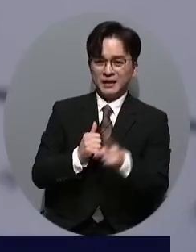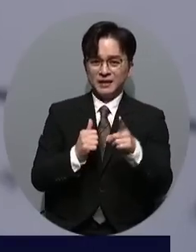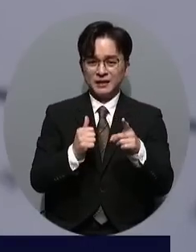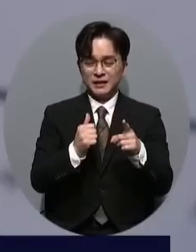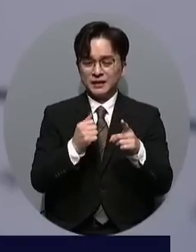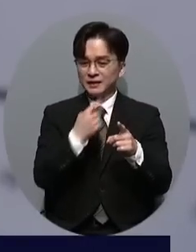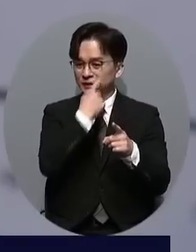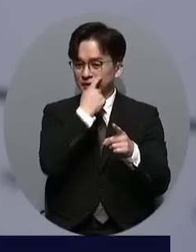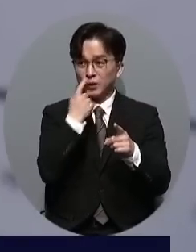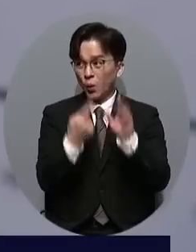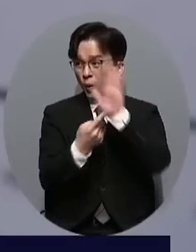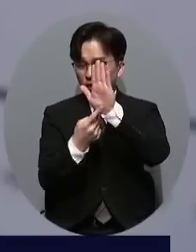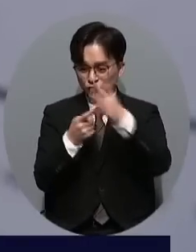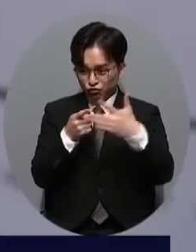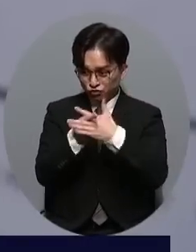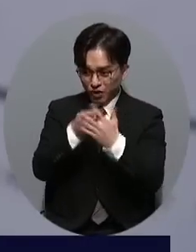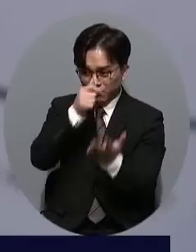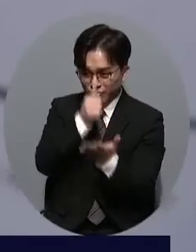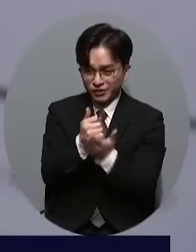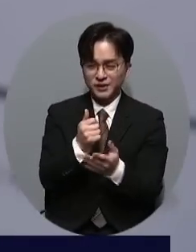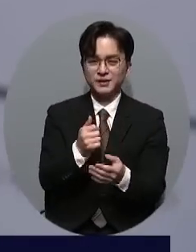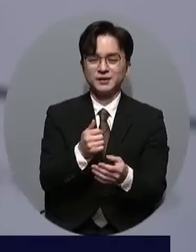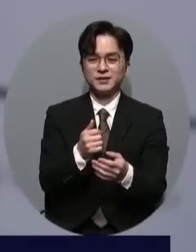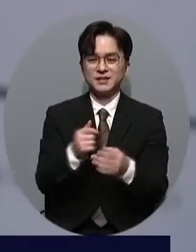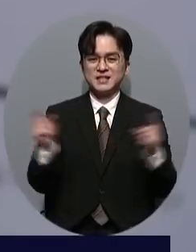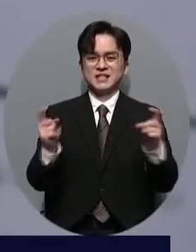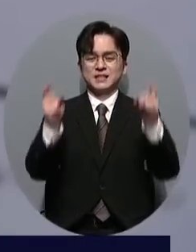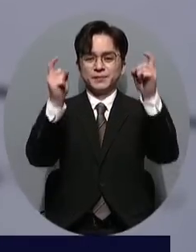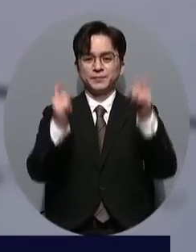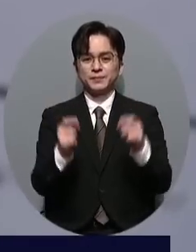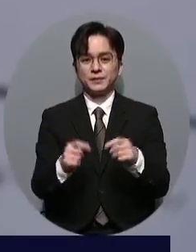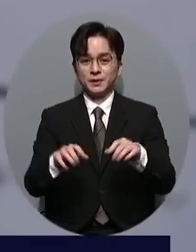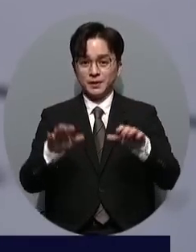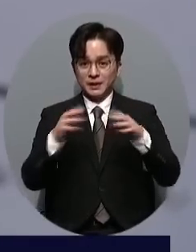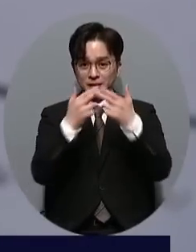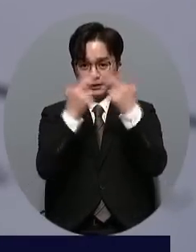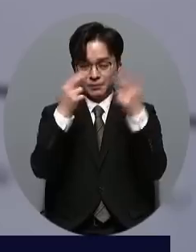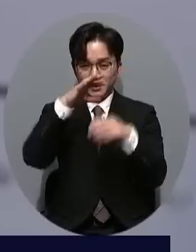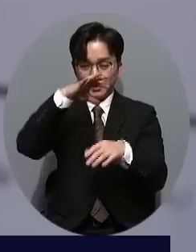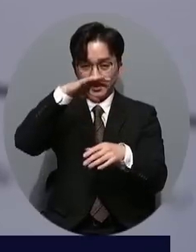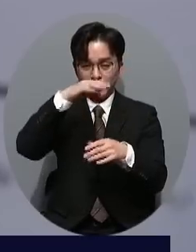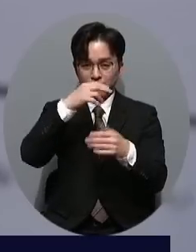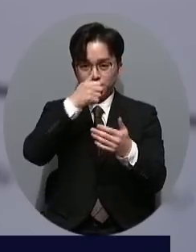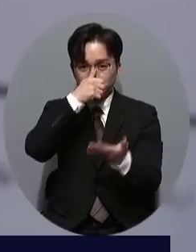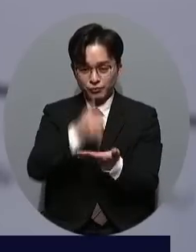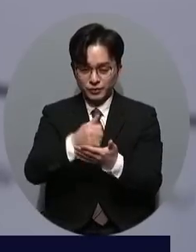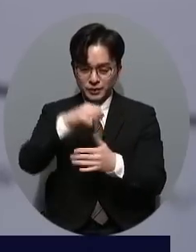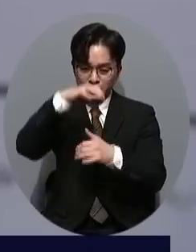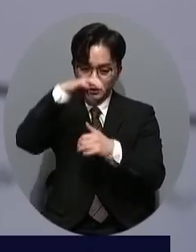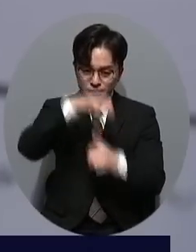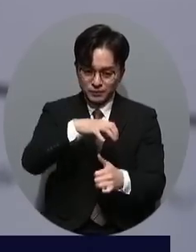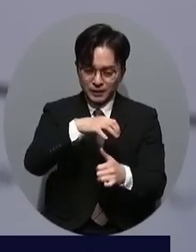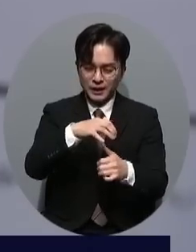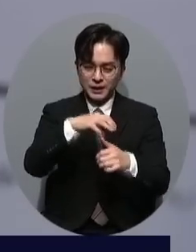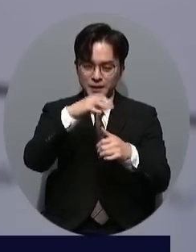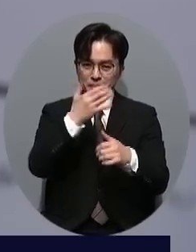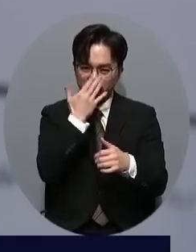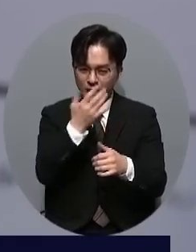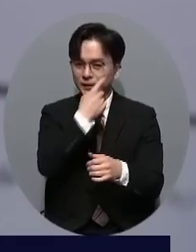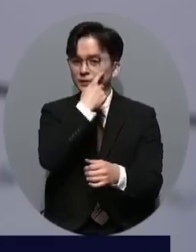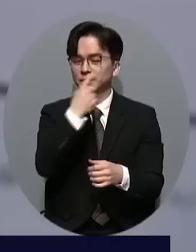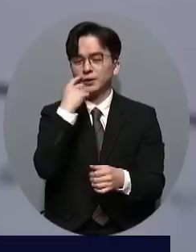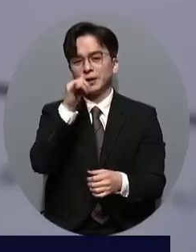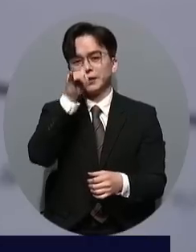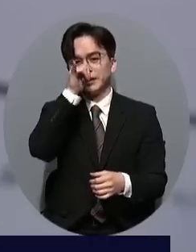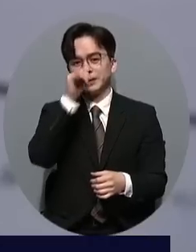국민들이 알지 못했던 이재표의 새로운 혐의가 한 장관의 입을 통해 나올지 관심이 집중되고 있습니다 이에 맞서이